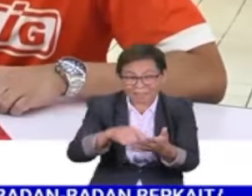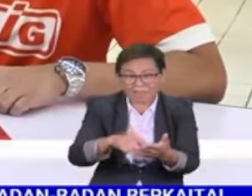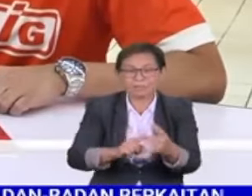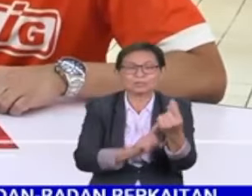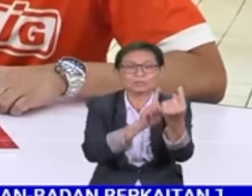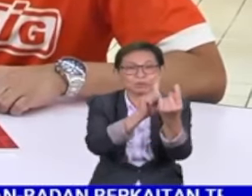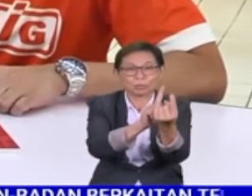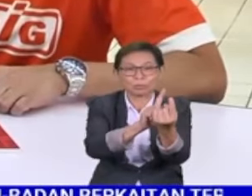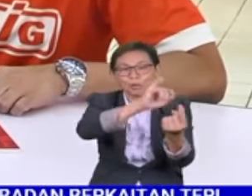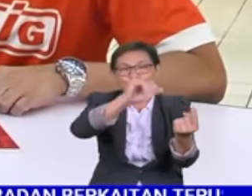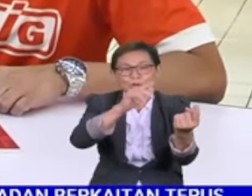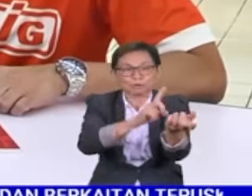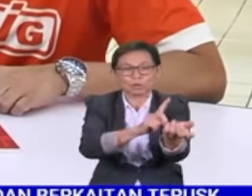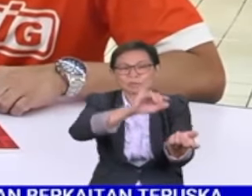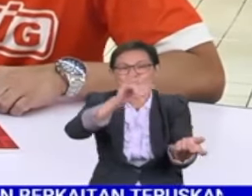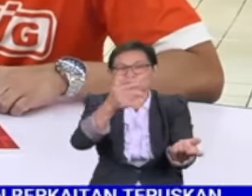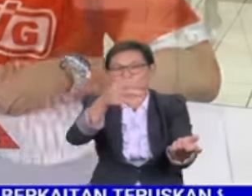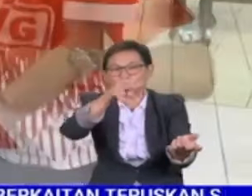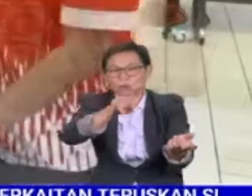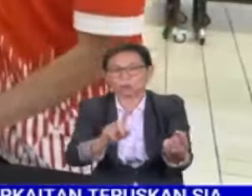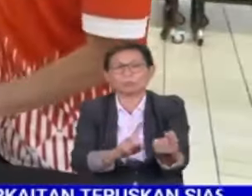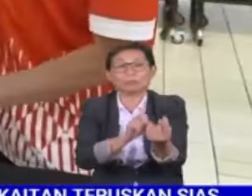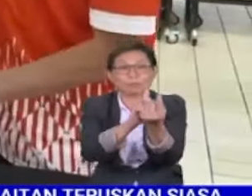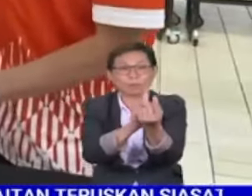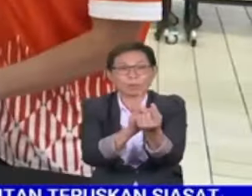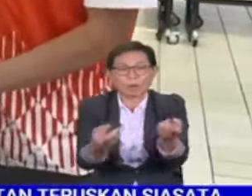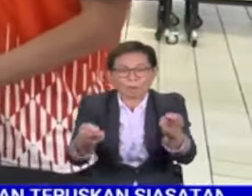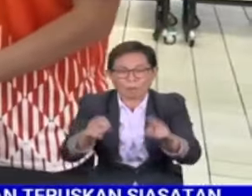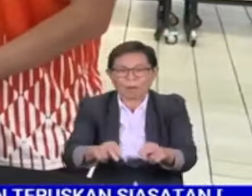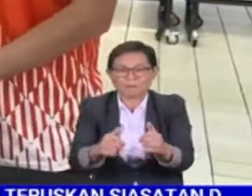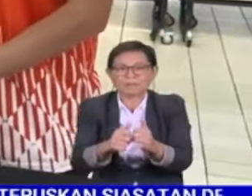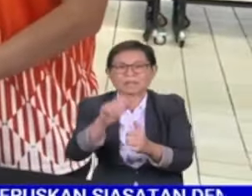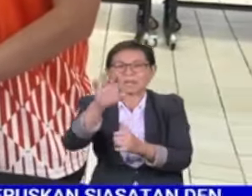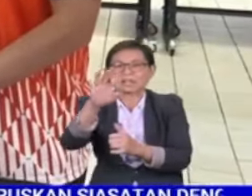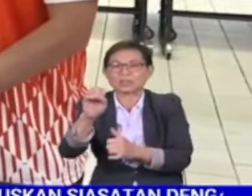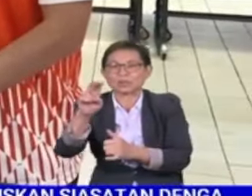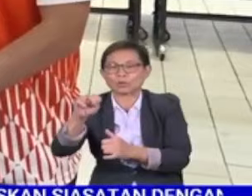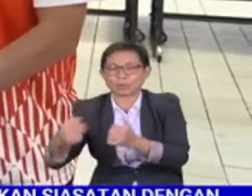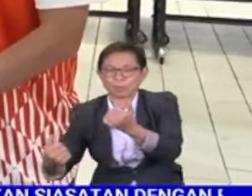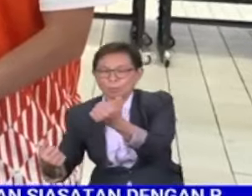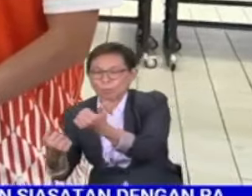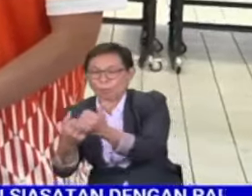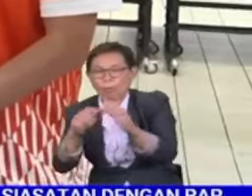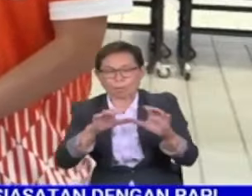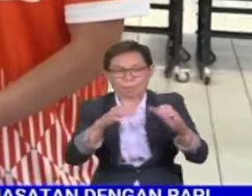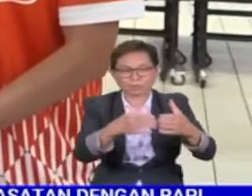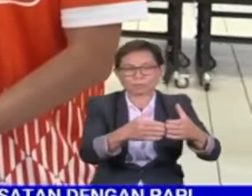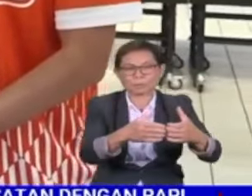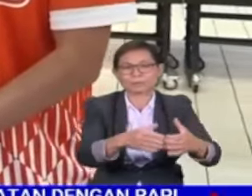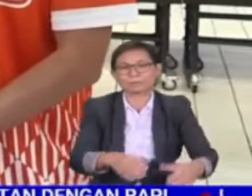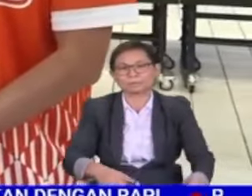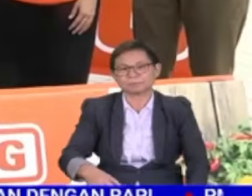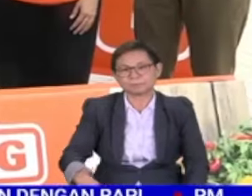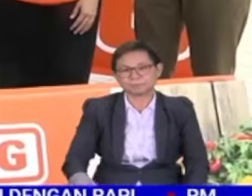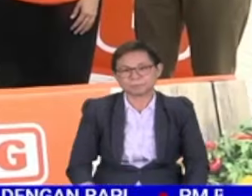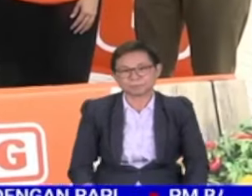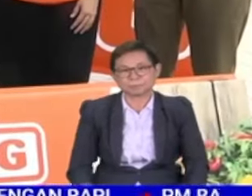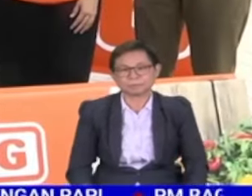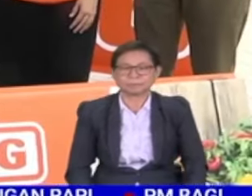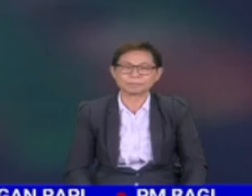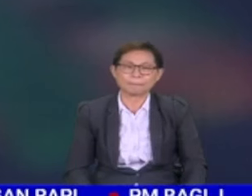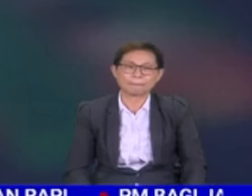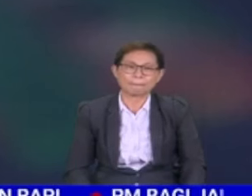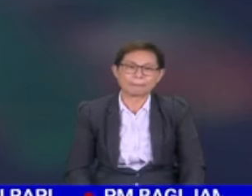ditemui selepas menandatangani perjanjian kerjasama dengan Ion Big sebagai penaja pasukannya.